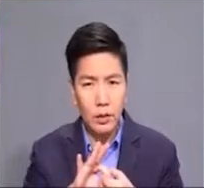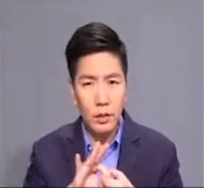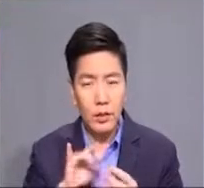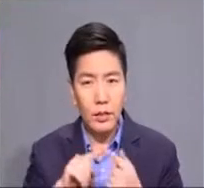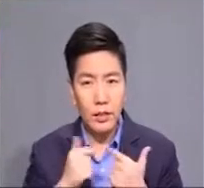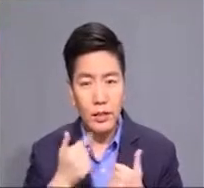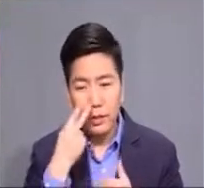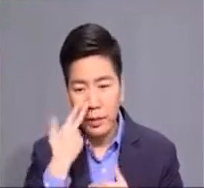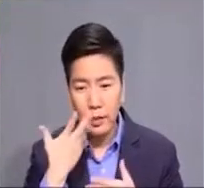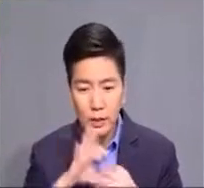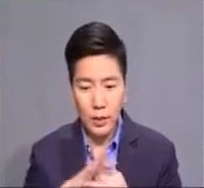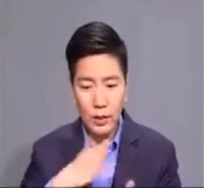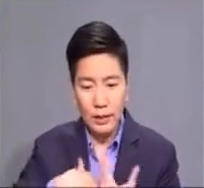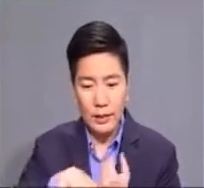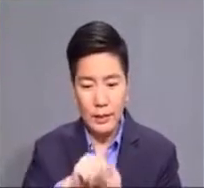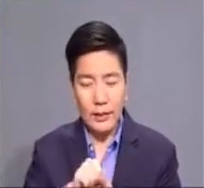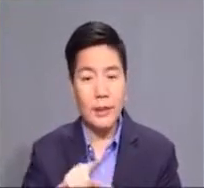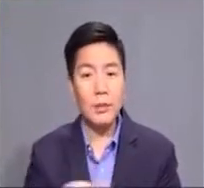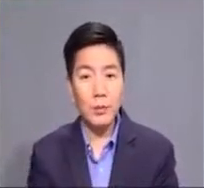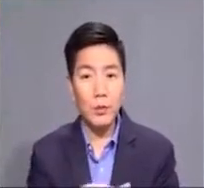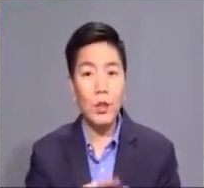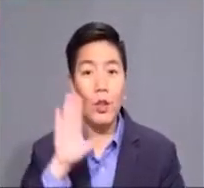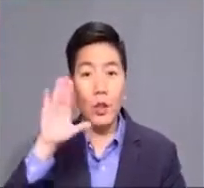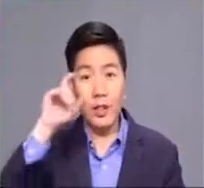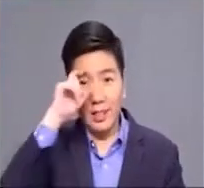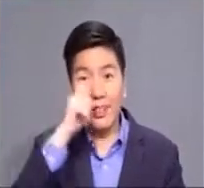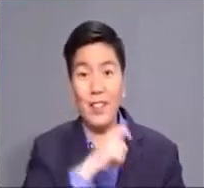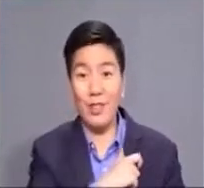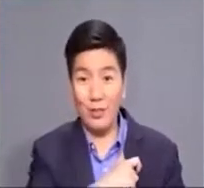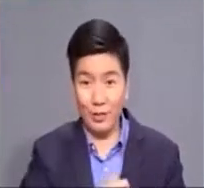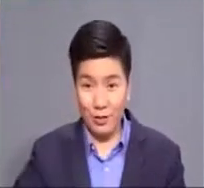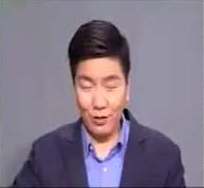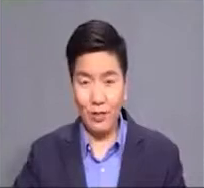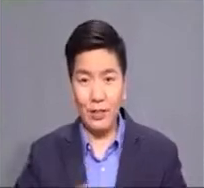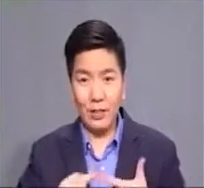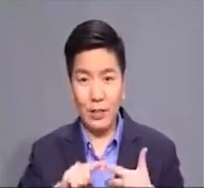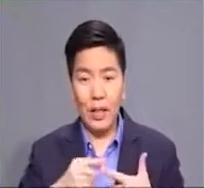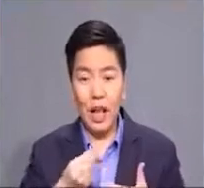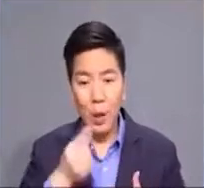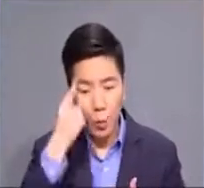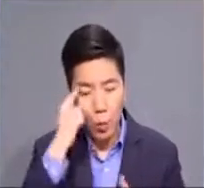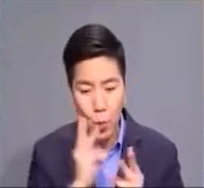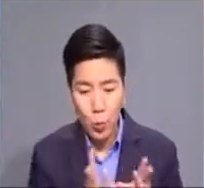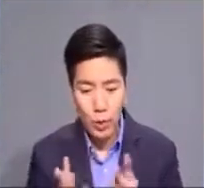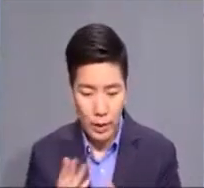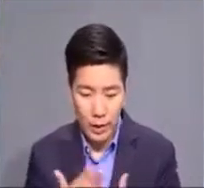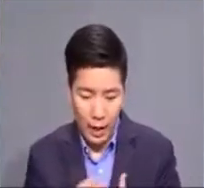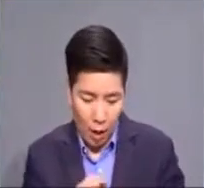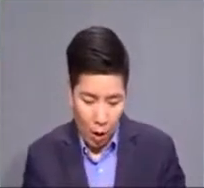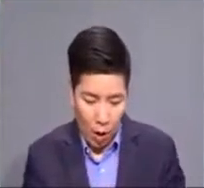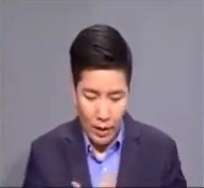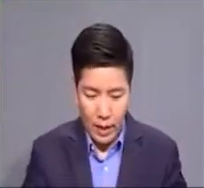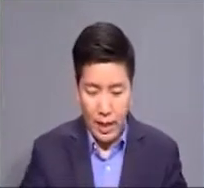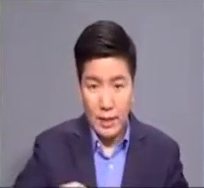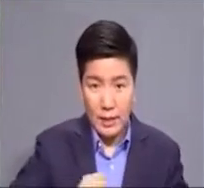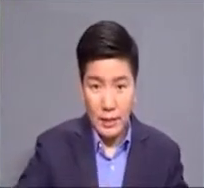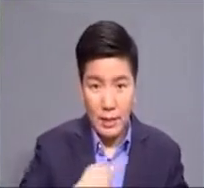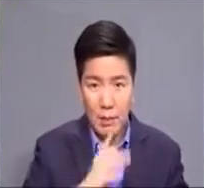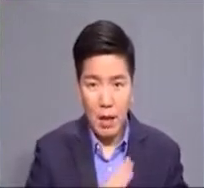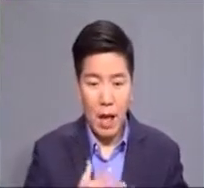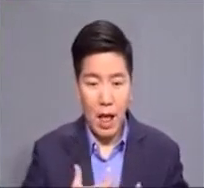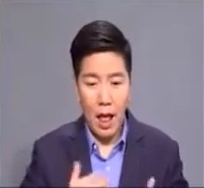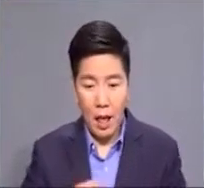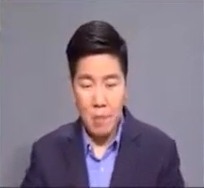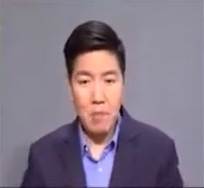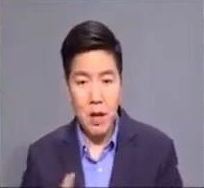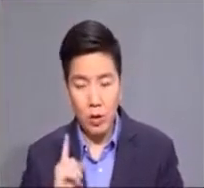ะก็ปัญญาเศรษฐกิจพอเพียงขององค์พระบาทสมเด็จพระเจ้าอยู่หัวสองเนี่ยให้มารู้ในเรื่องของการออมจ่ายมากกว่ารับแต่สุดท้ายแทนที่จะมี